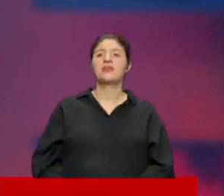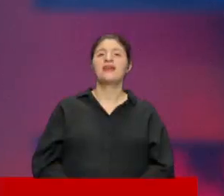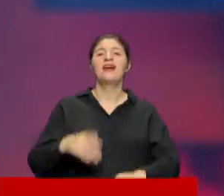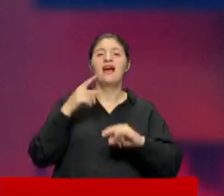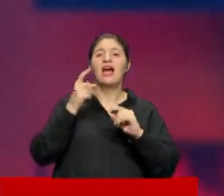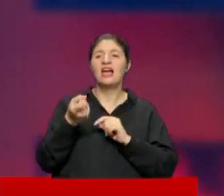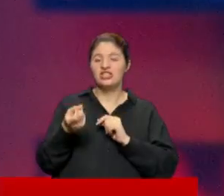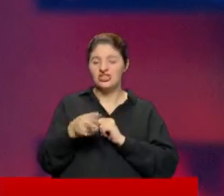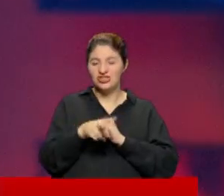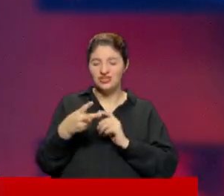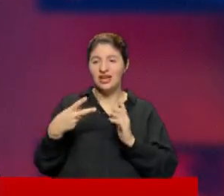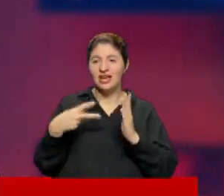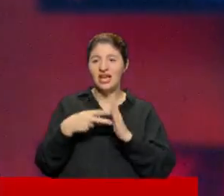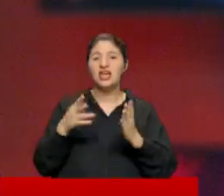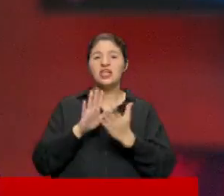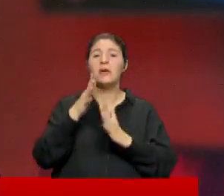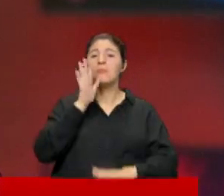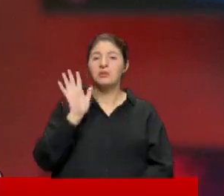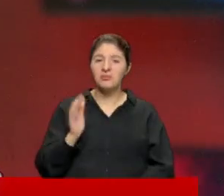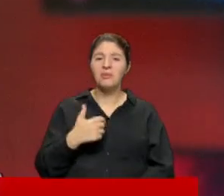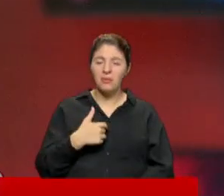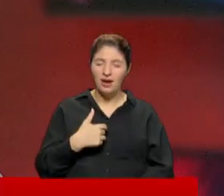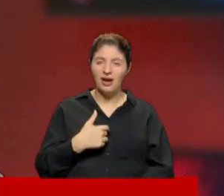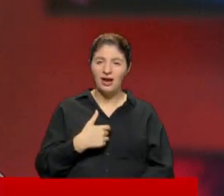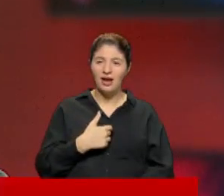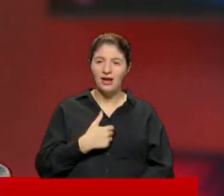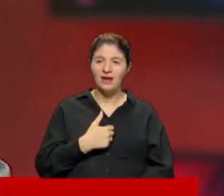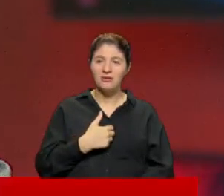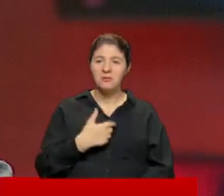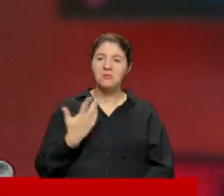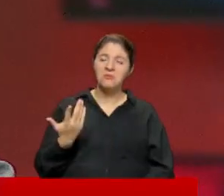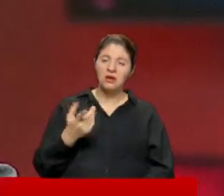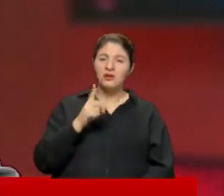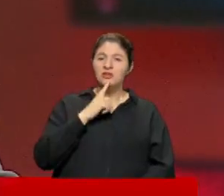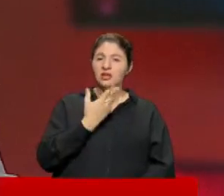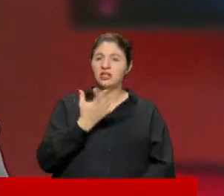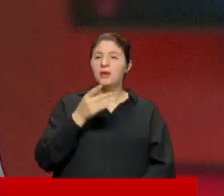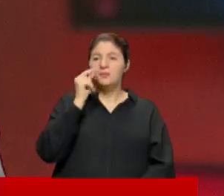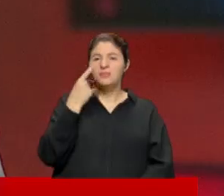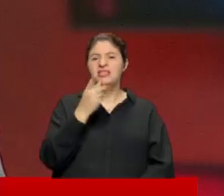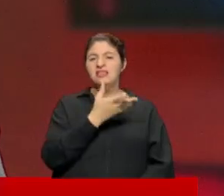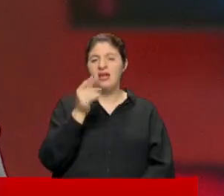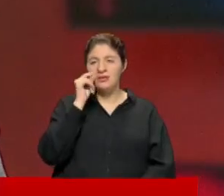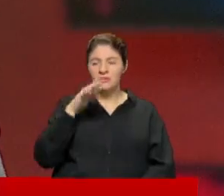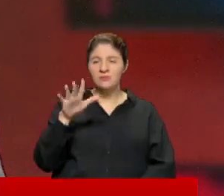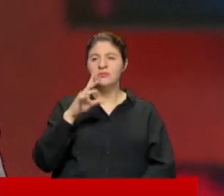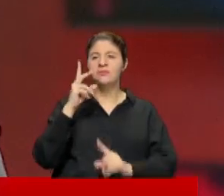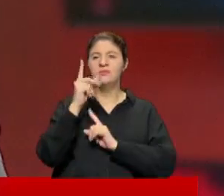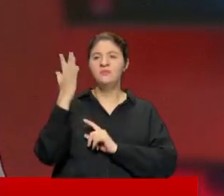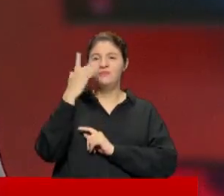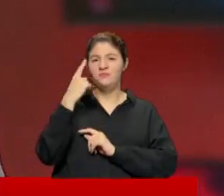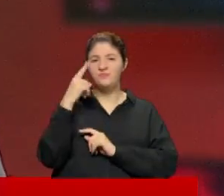heterodoks yaklaşımı bilmem ama yüzlerce binlerce insan İlker